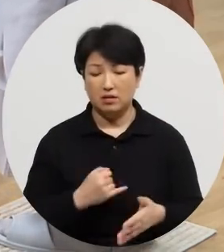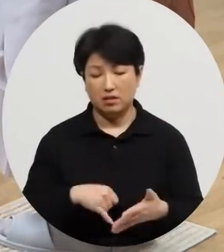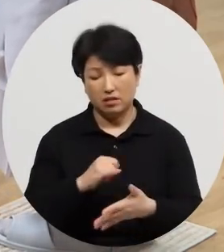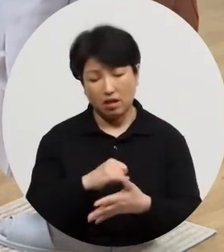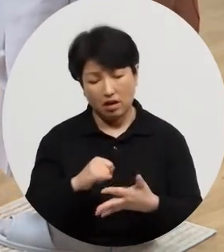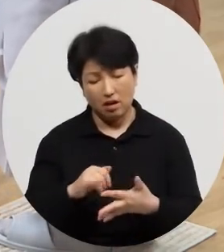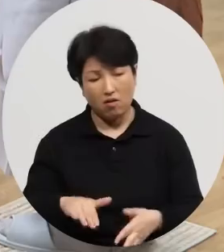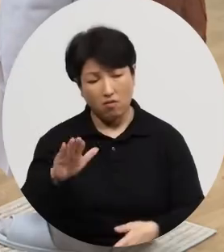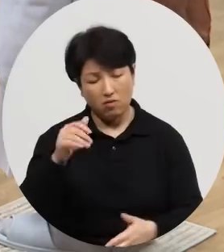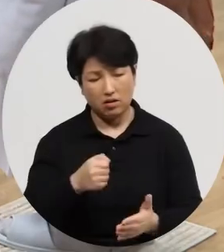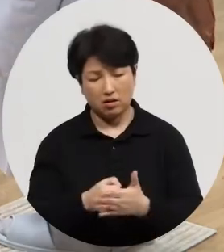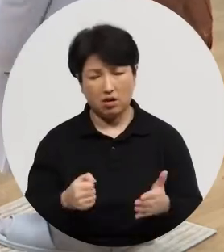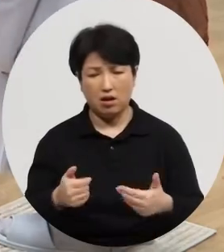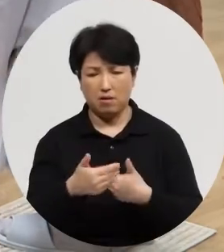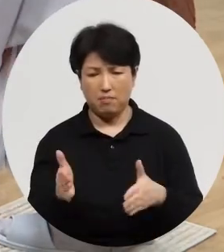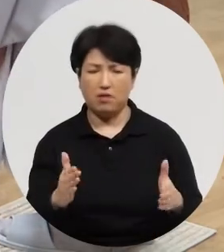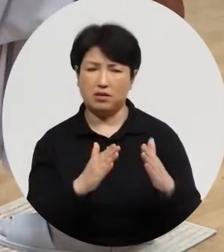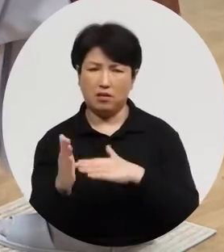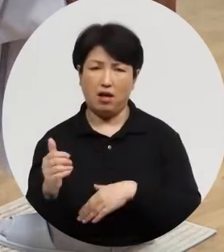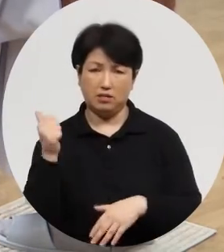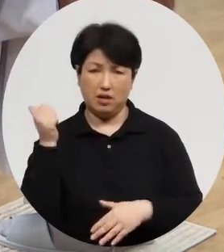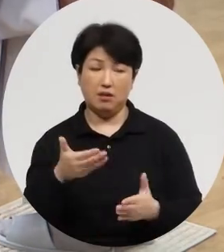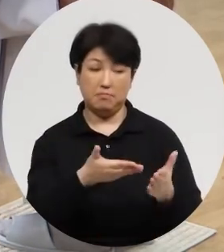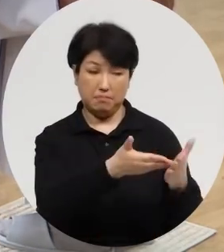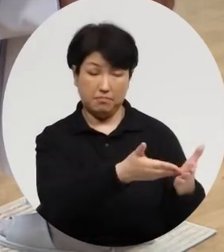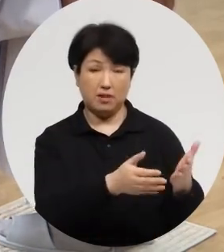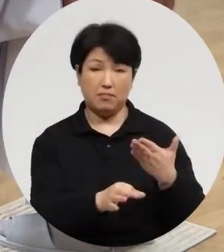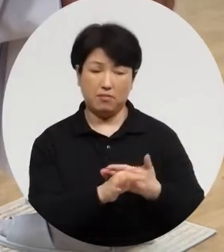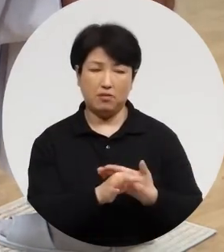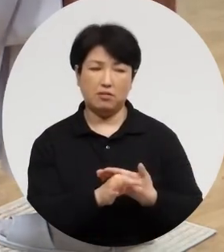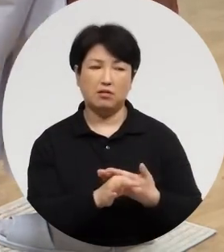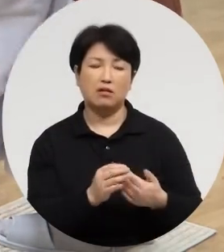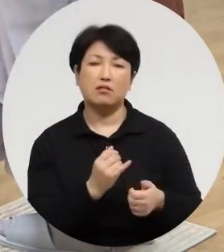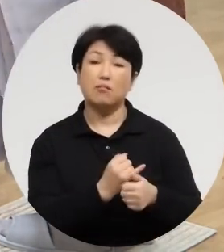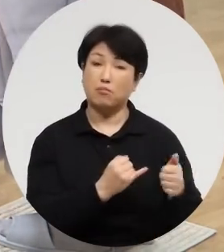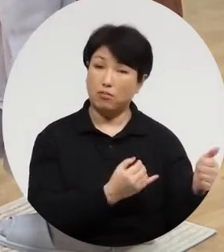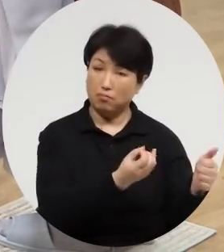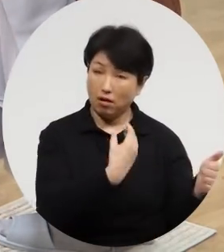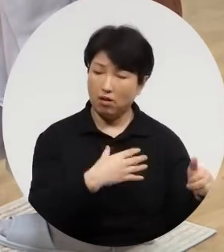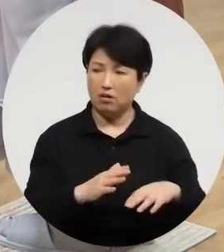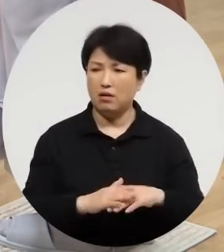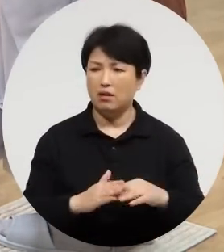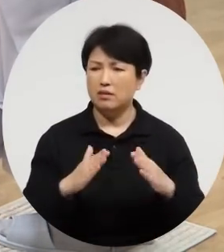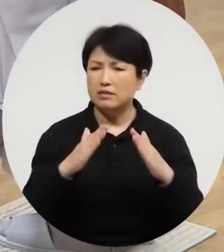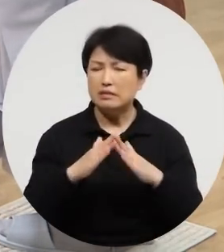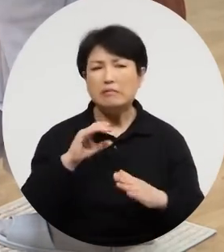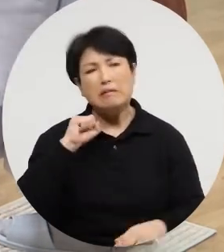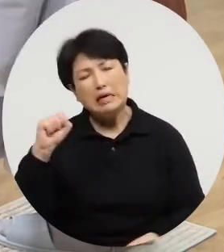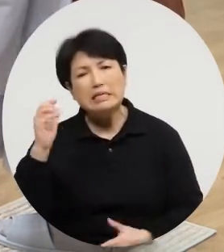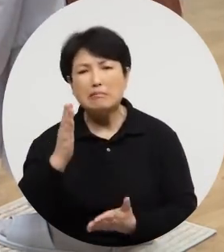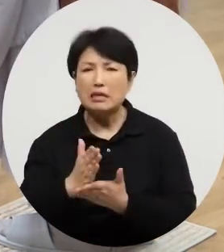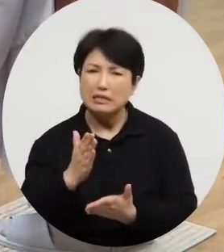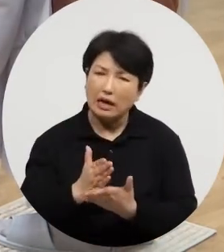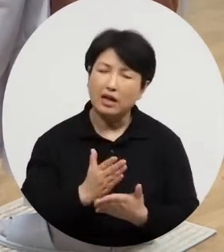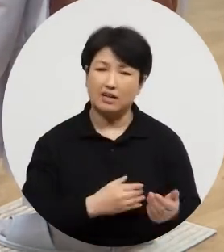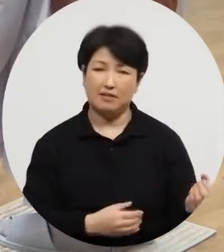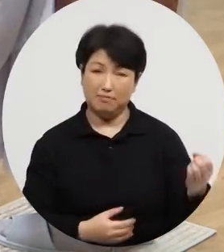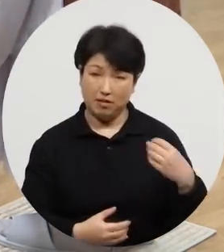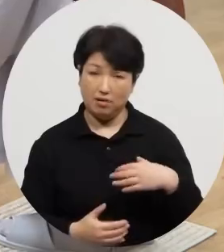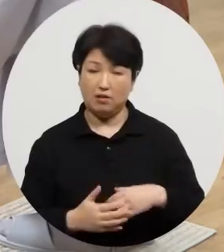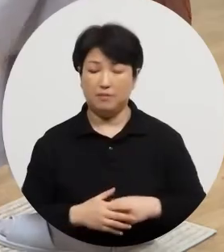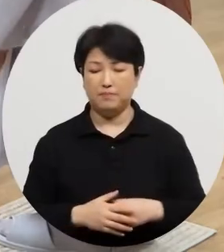큰 집으로 이사를 가자고 하면 남편은 인생을 집 때문에 매여서 살지 말자며 저를